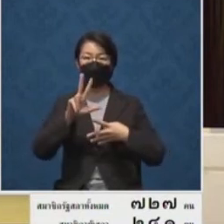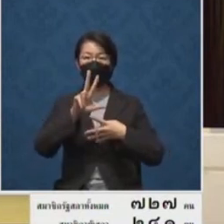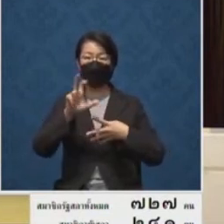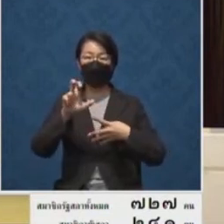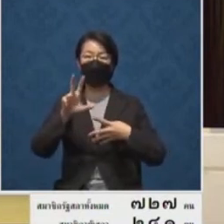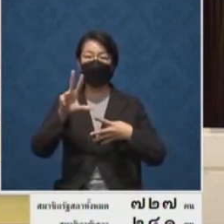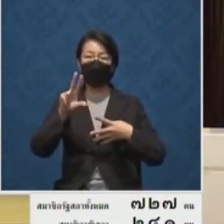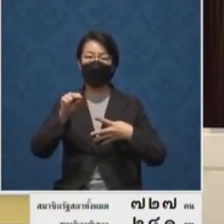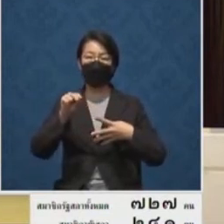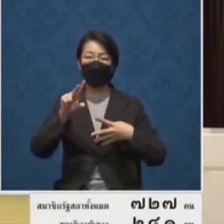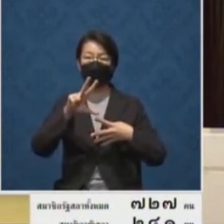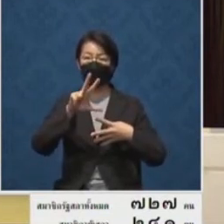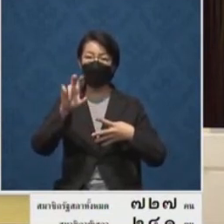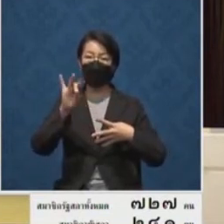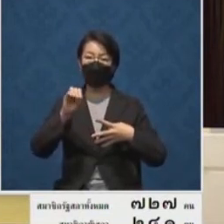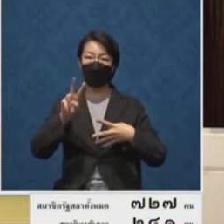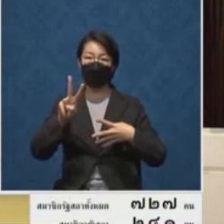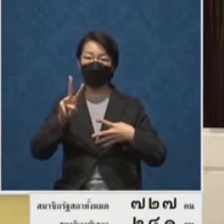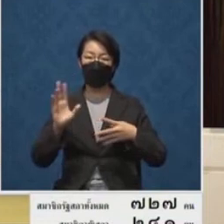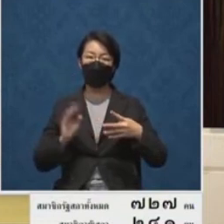นนรับหลักการ